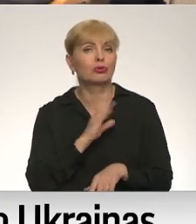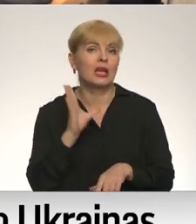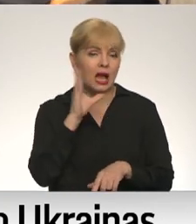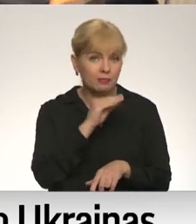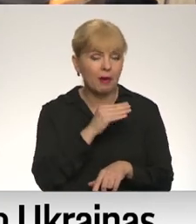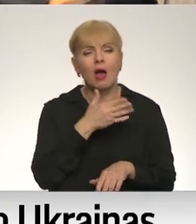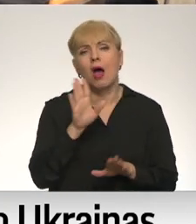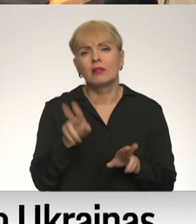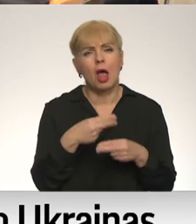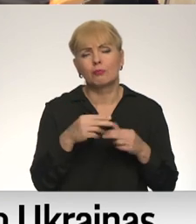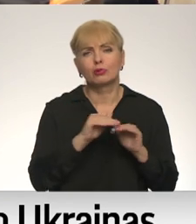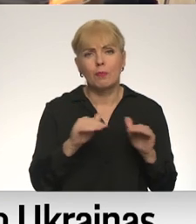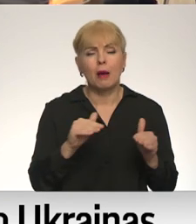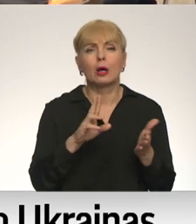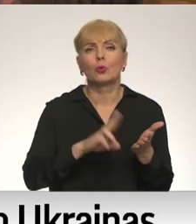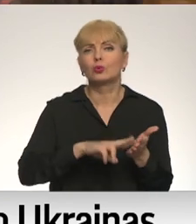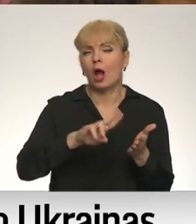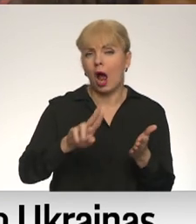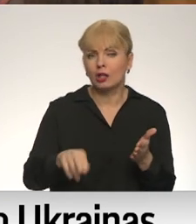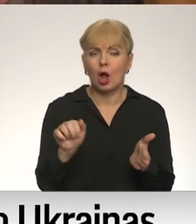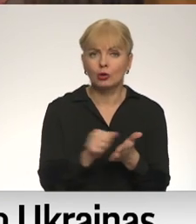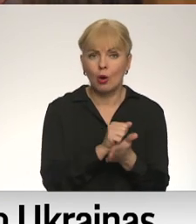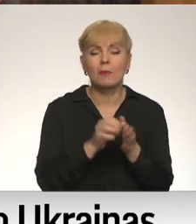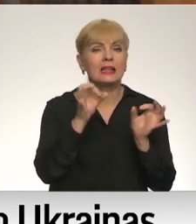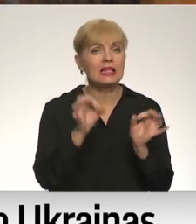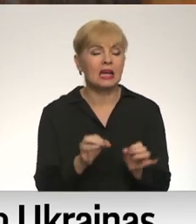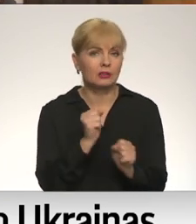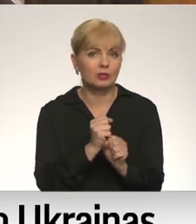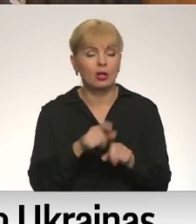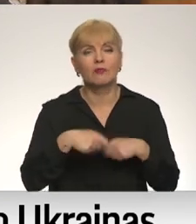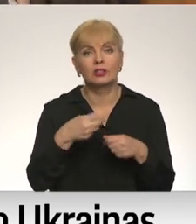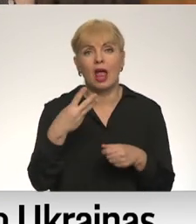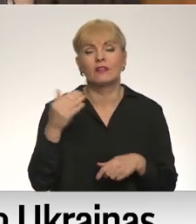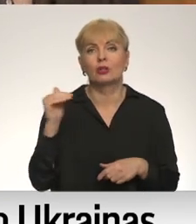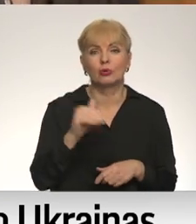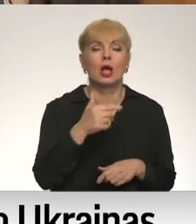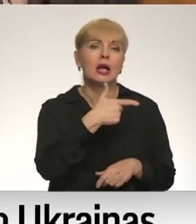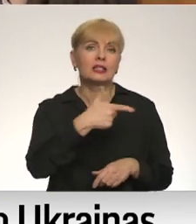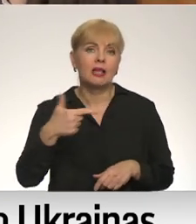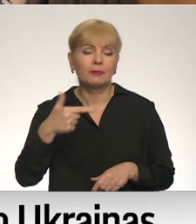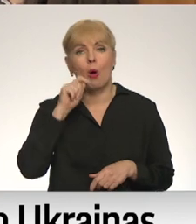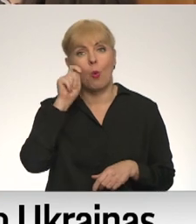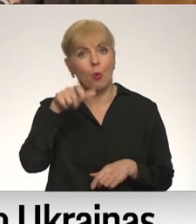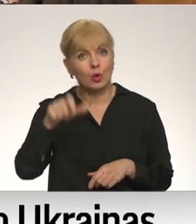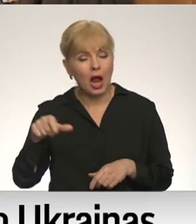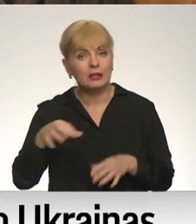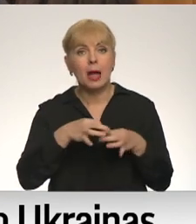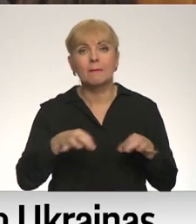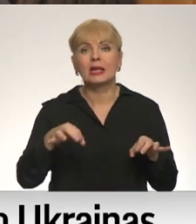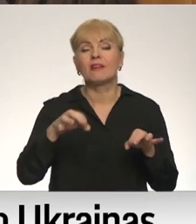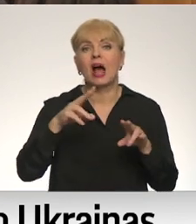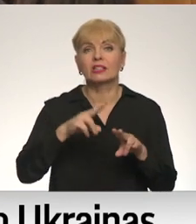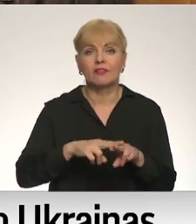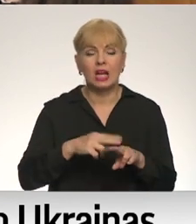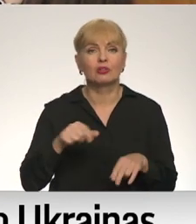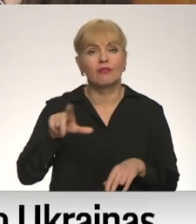pamata. Uzturēšanās dokumenti ar tiesībām strādāt pašreiz izsniegti 9700 ukraiņiem, bet vakanšu Latvijā ir vairāk